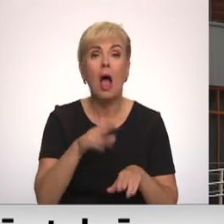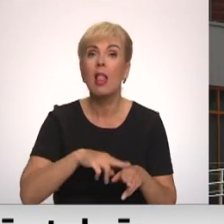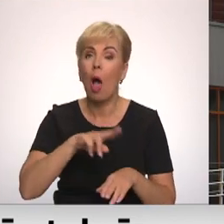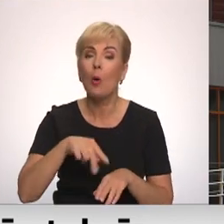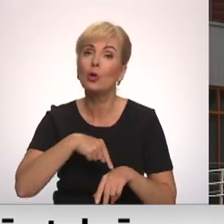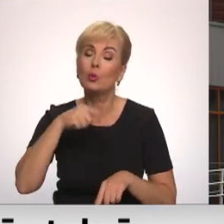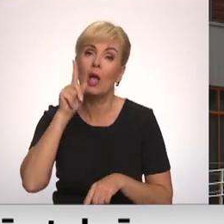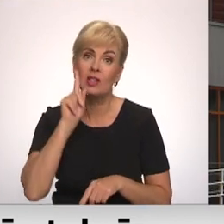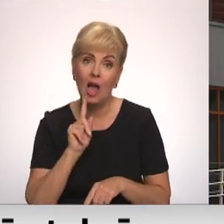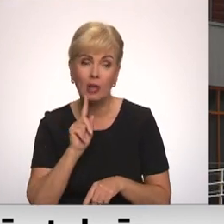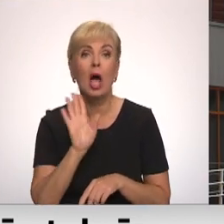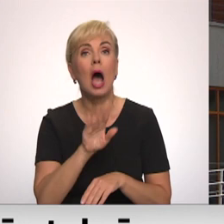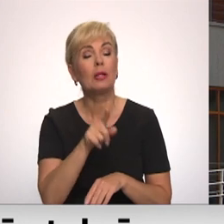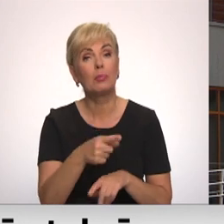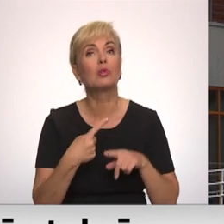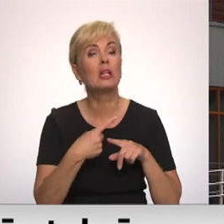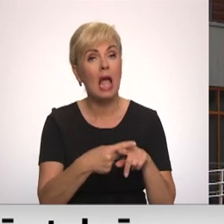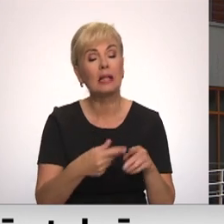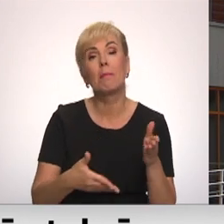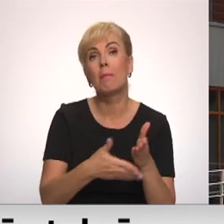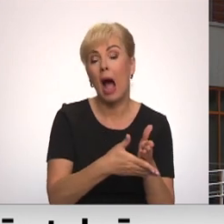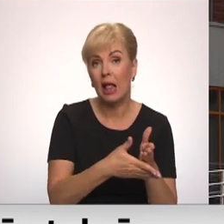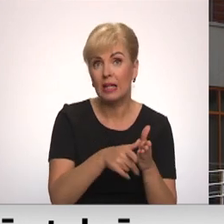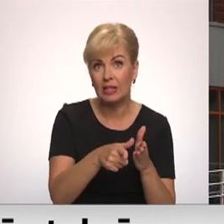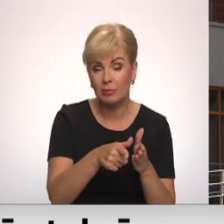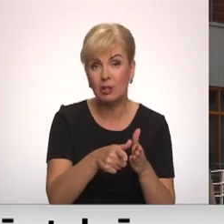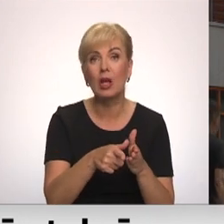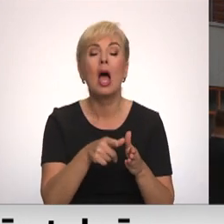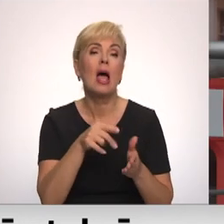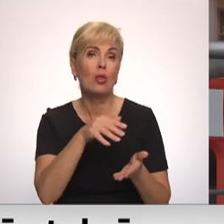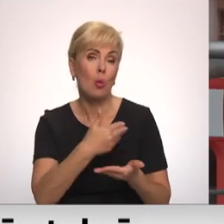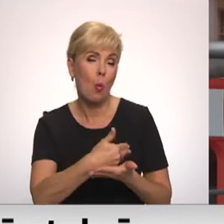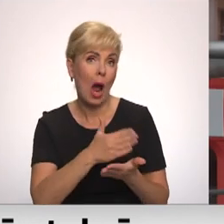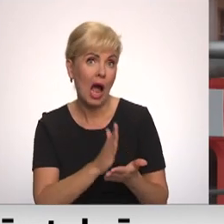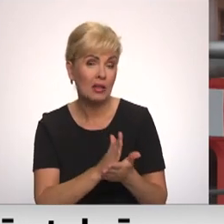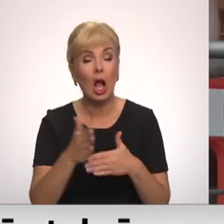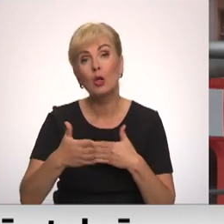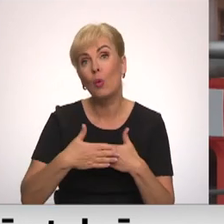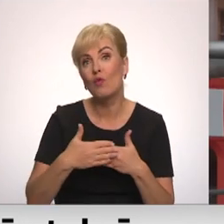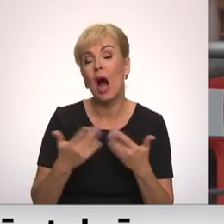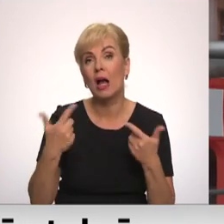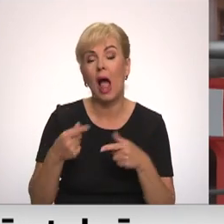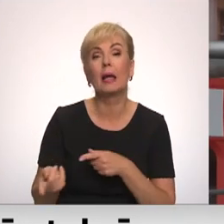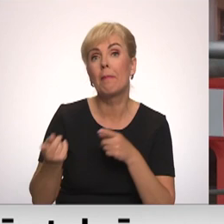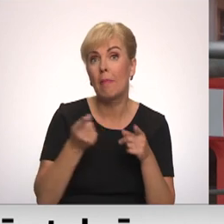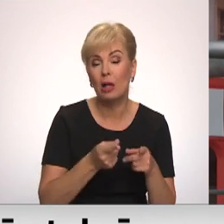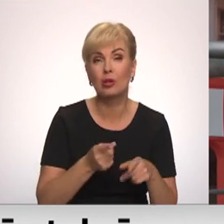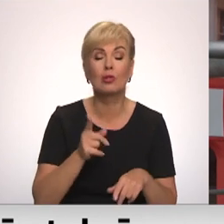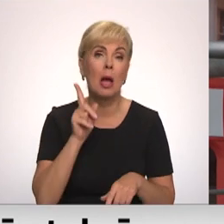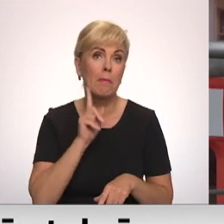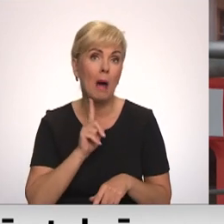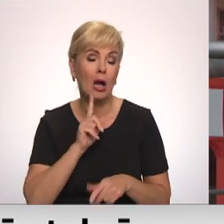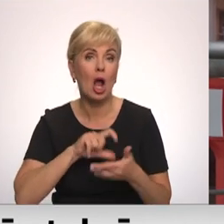ēkā atradīsies arī neatliekamās medicīniskās palīdzības un observācijas nodaļa, kur arī tuvākajā laikā pārcelsies uz pagaidu